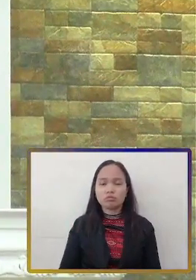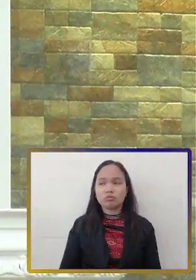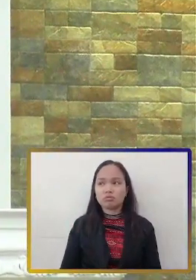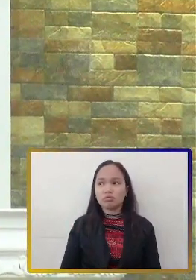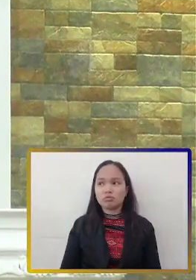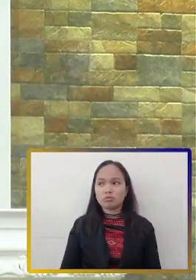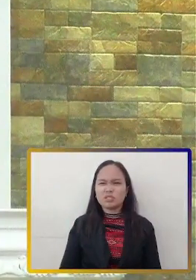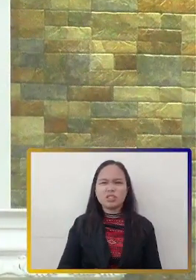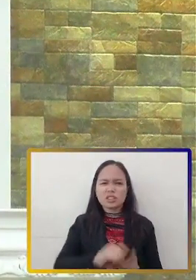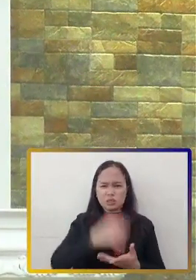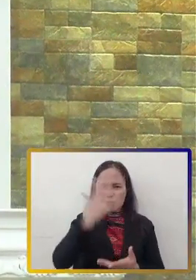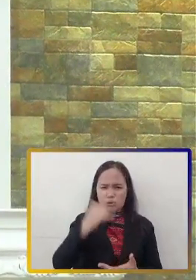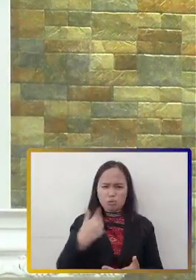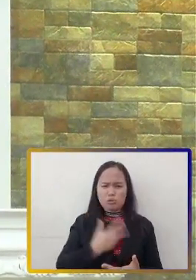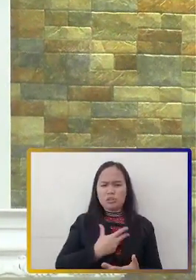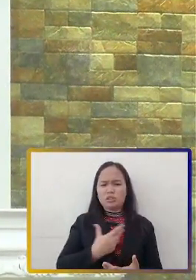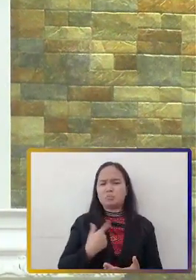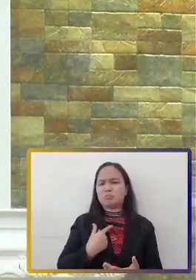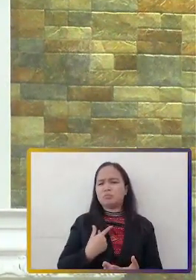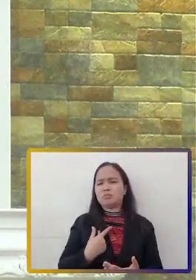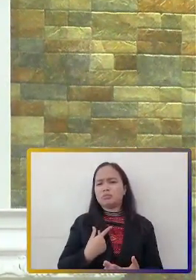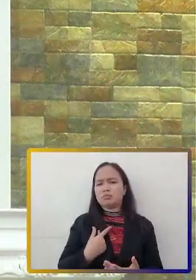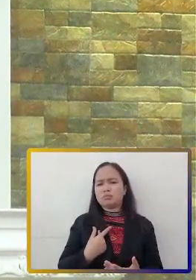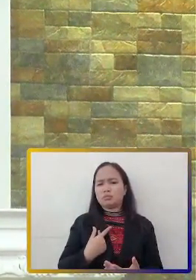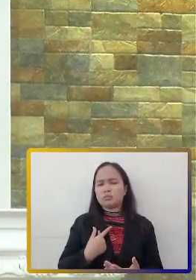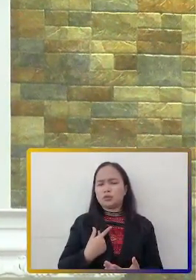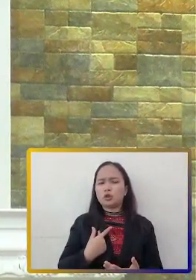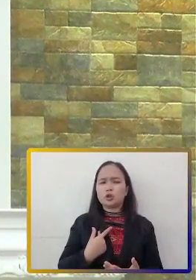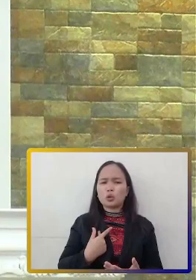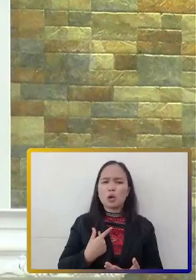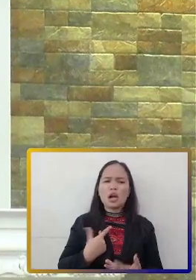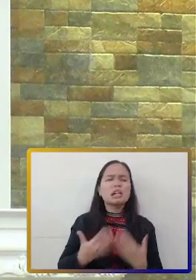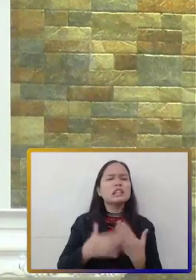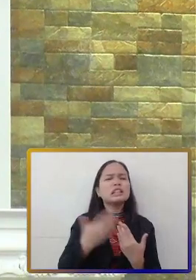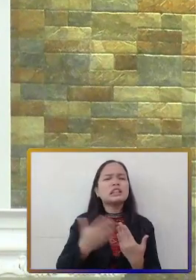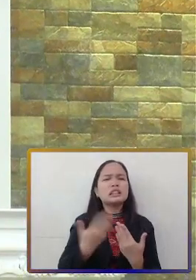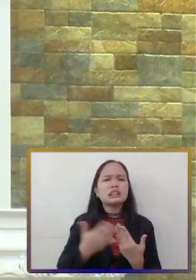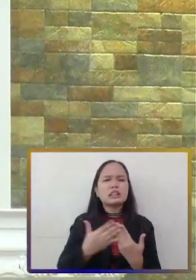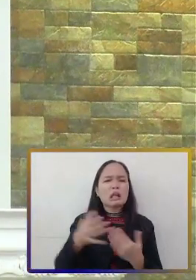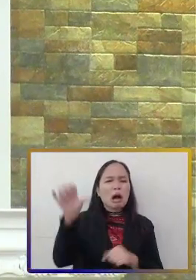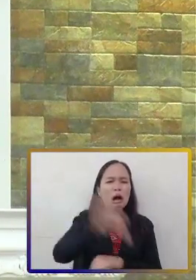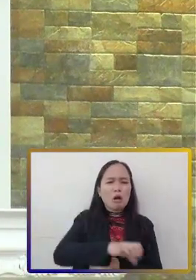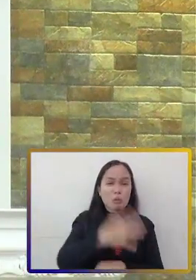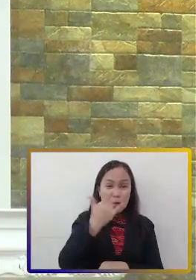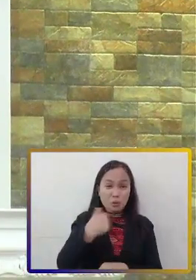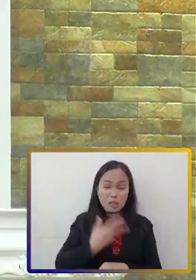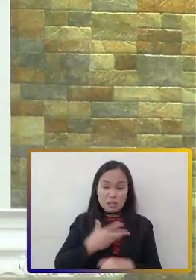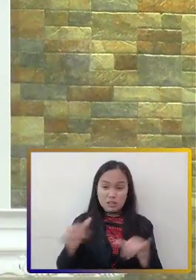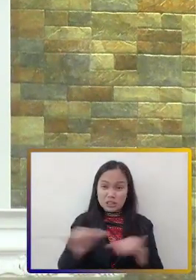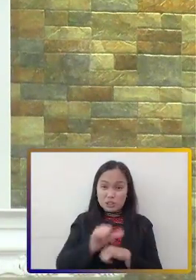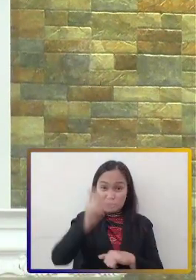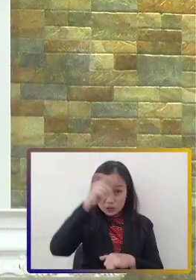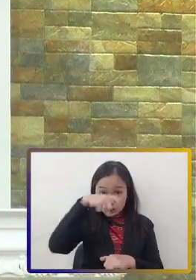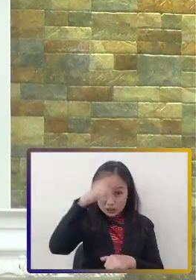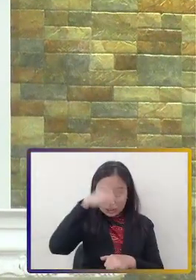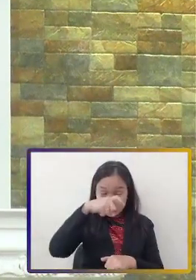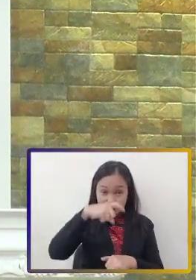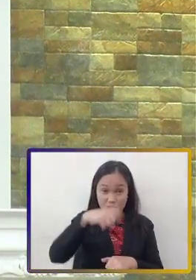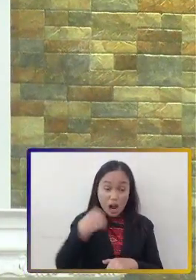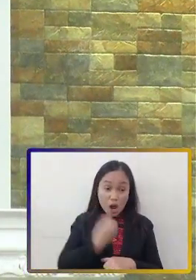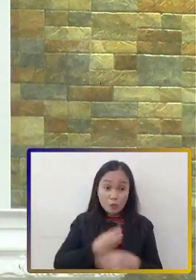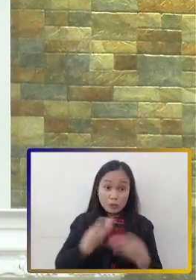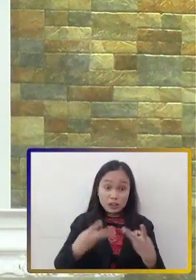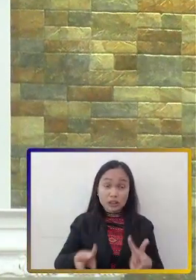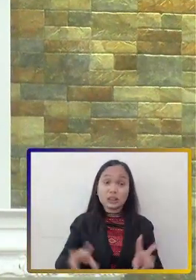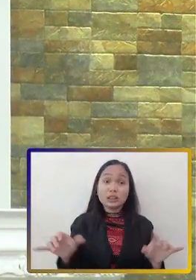Kaya madali po tayo magapi eh. Parehas lamang yung wisdom natin eh. Kapag ang wisdom mo ay parehas lamang, yung taktika mo